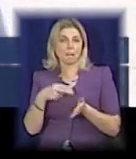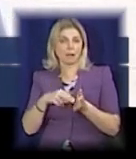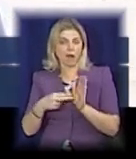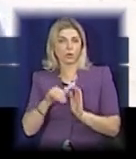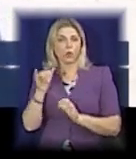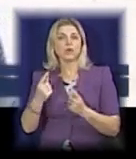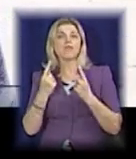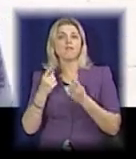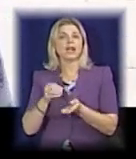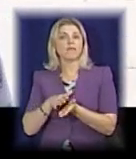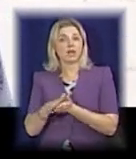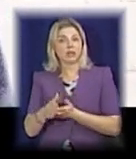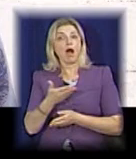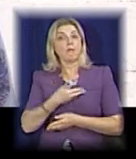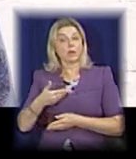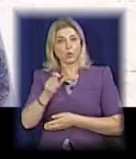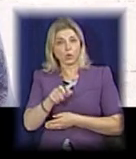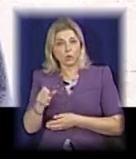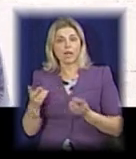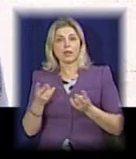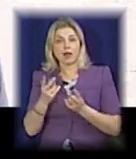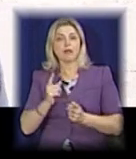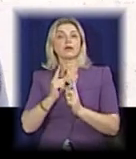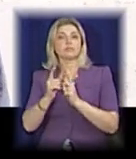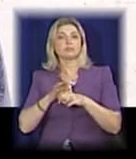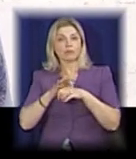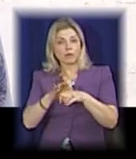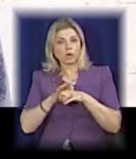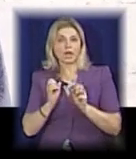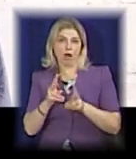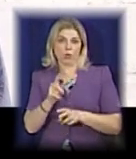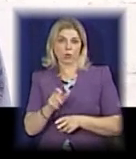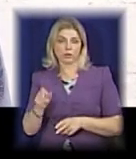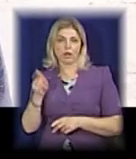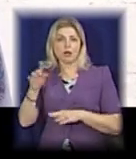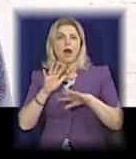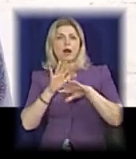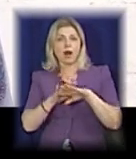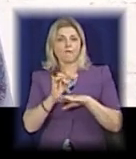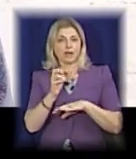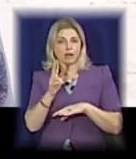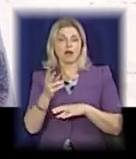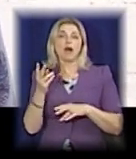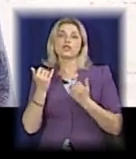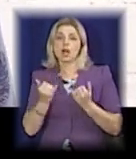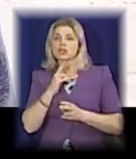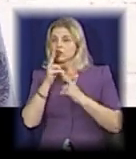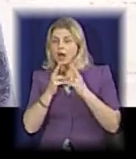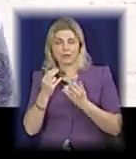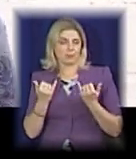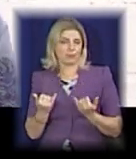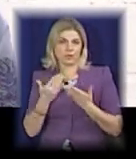витрати, але ми ж люди, нас треба возити як людей. На даний момент вони ходять дуже навіть по графіку, тобто зараз до них претензій